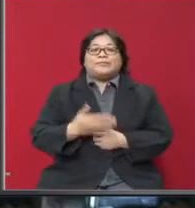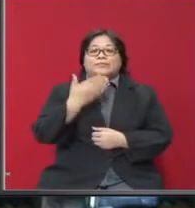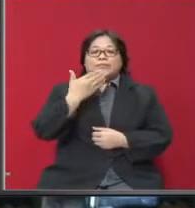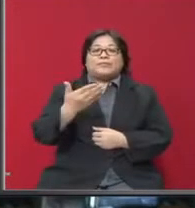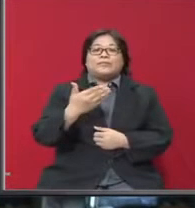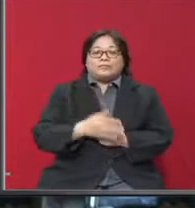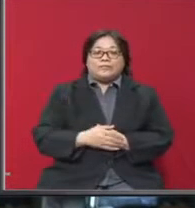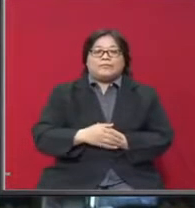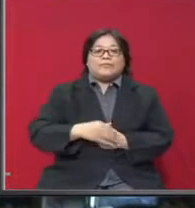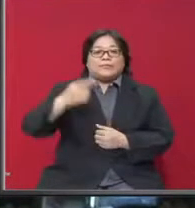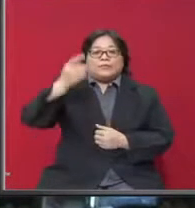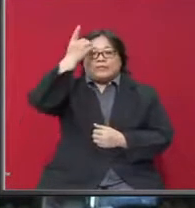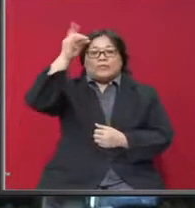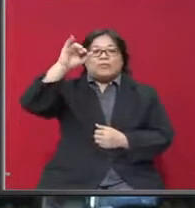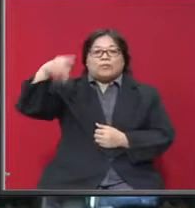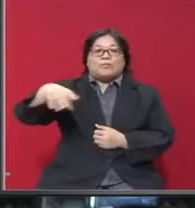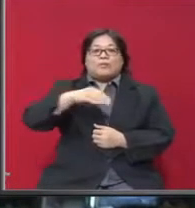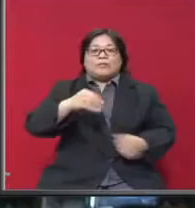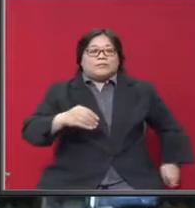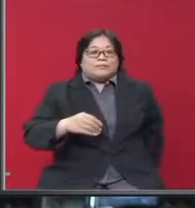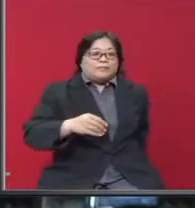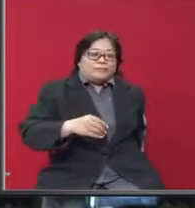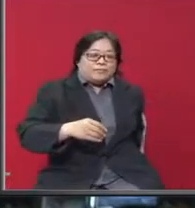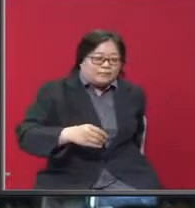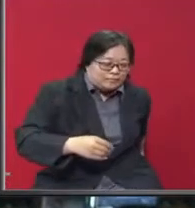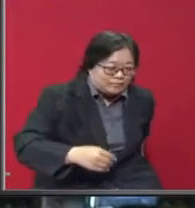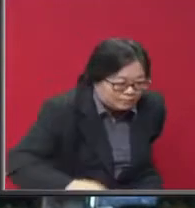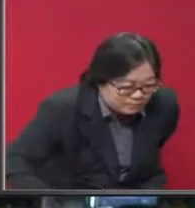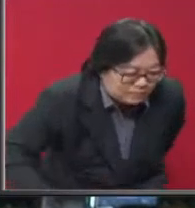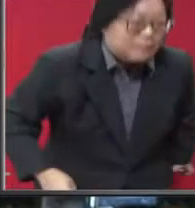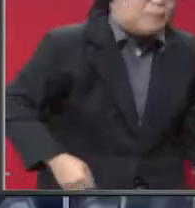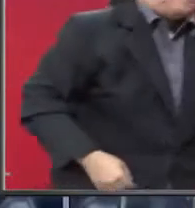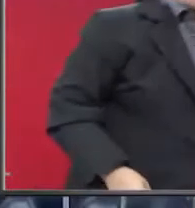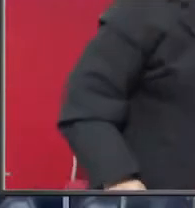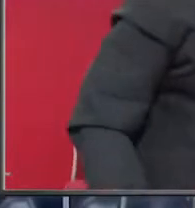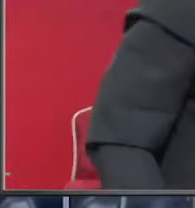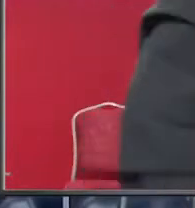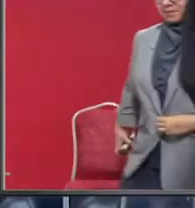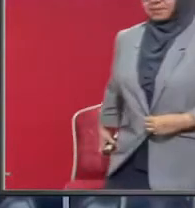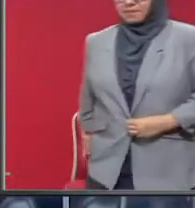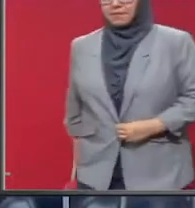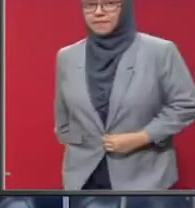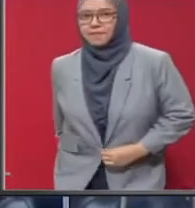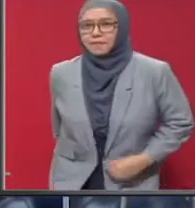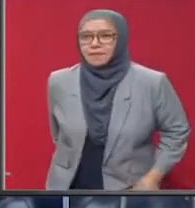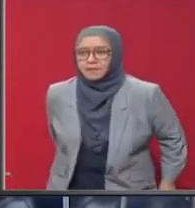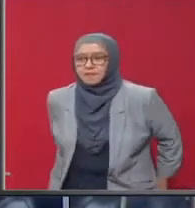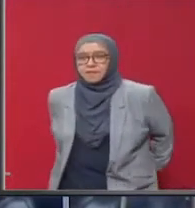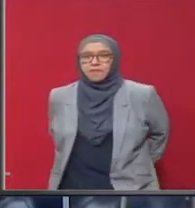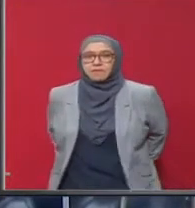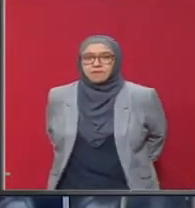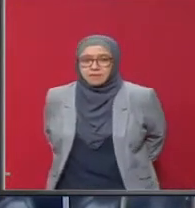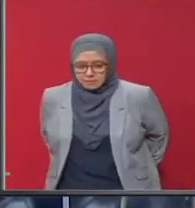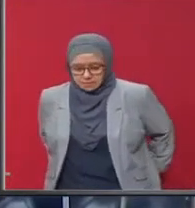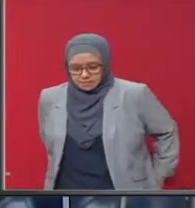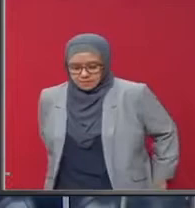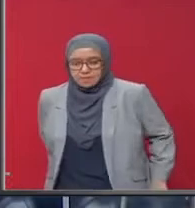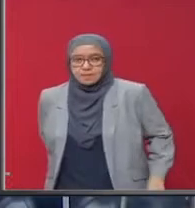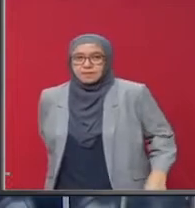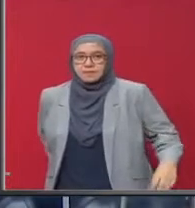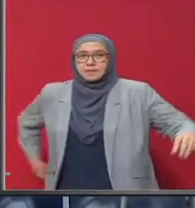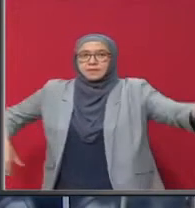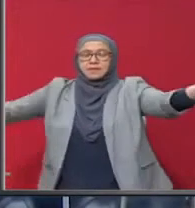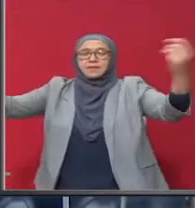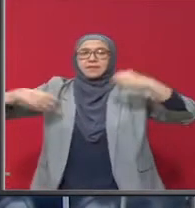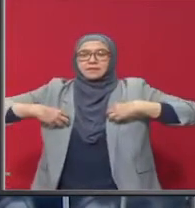demokrasi detik yang dipertua dan terima kasih kepada Menteri SGM eh di